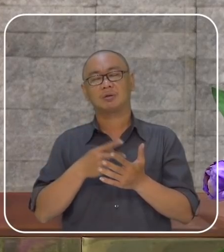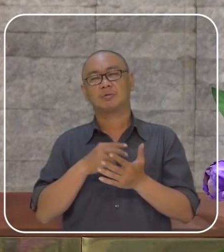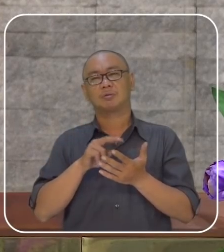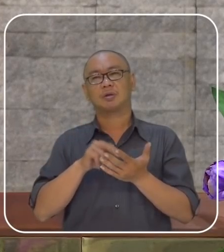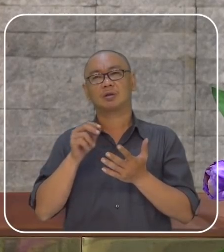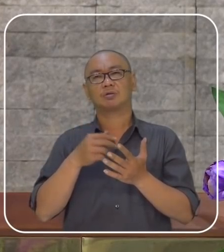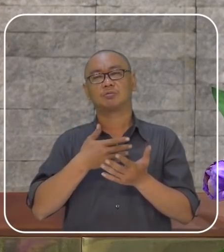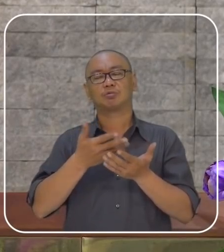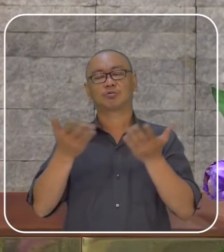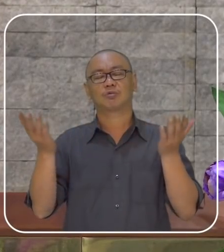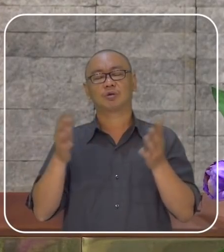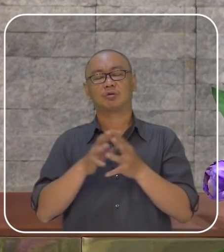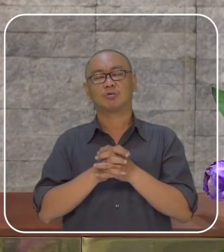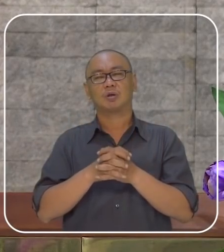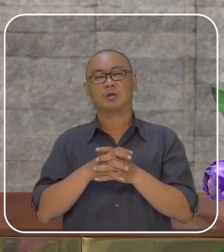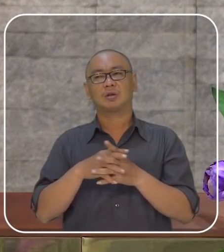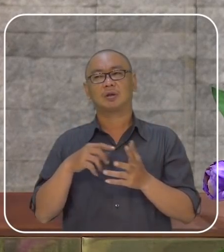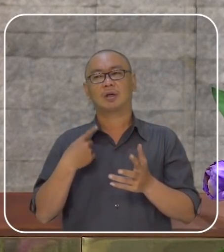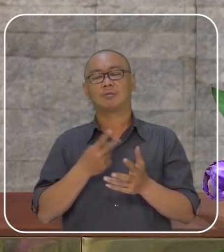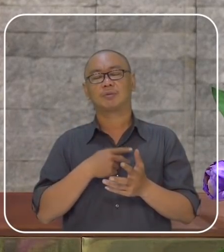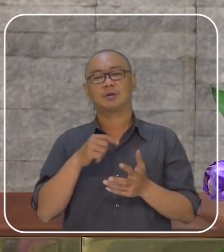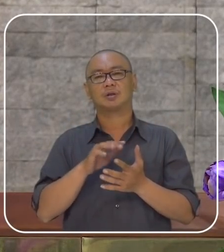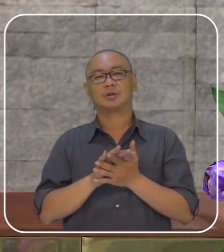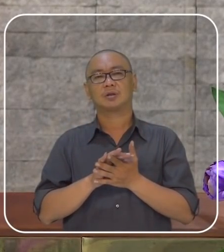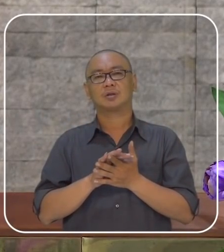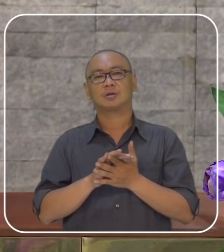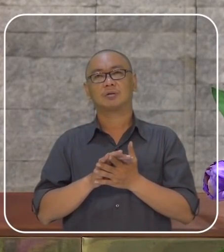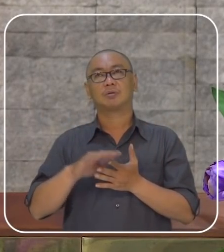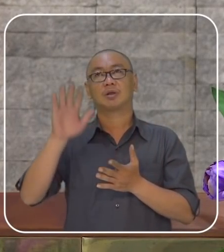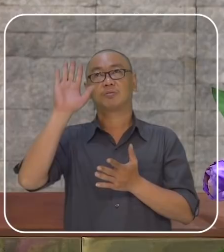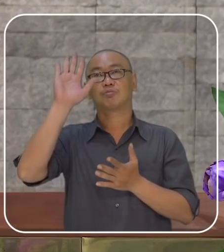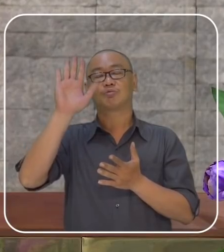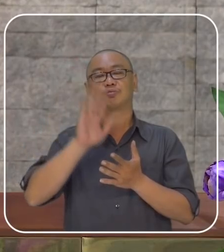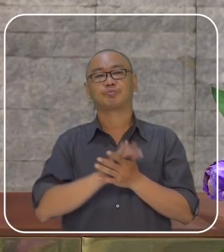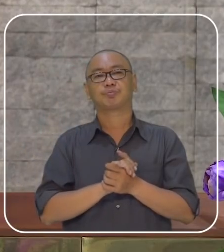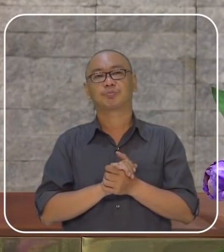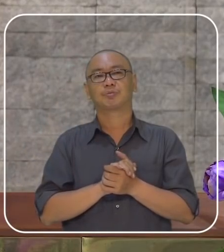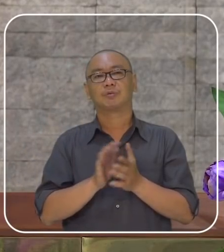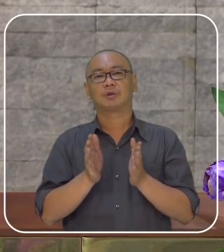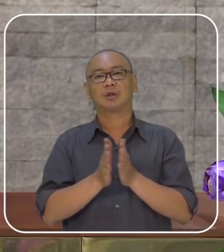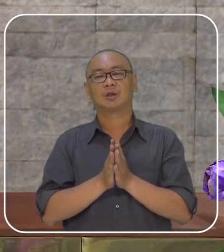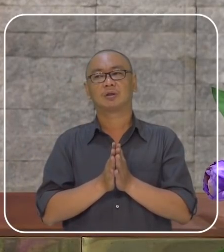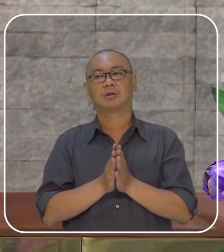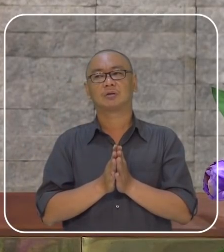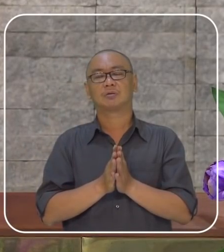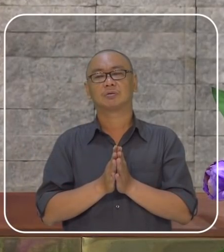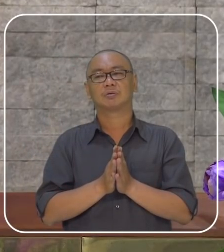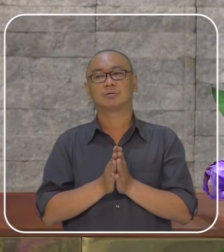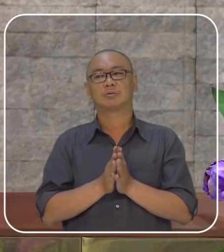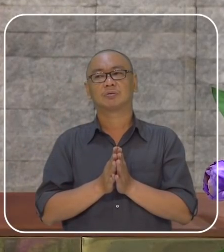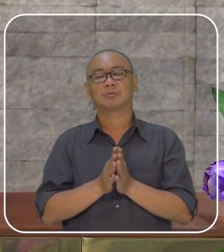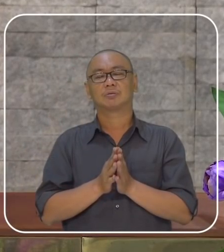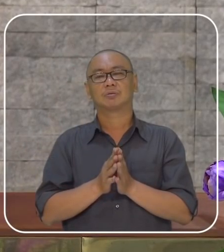mau menyerahkan seluruh doa dan sembahyang kami ini hanya kepada-Mu dan di dalam nama Tuhan